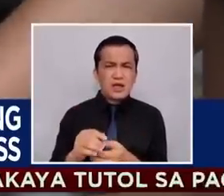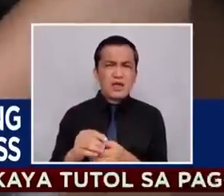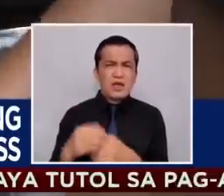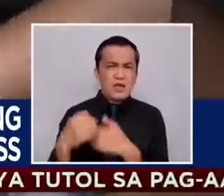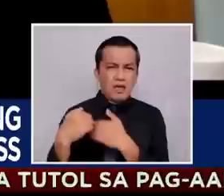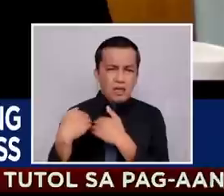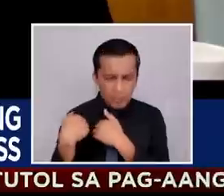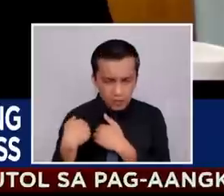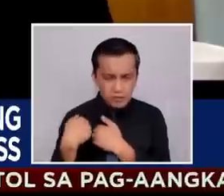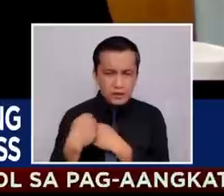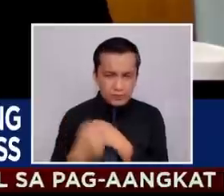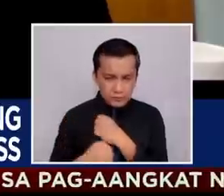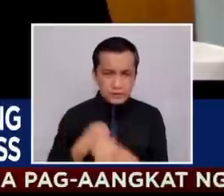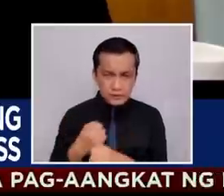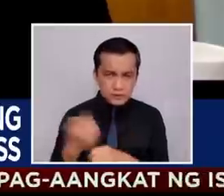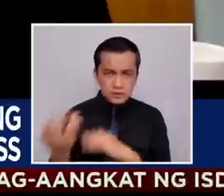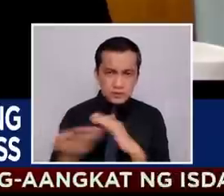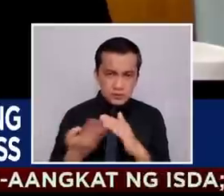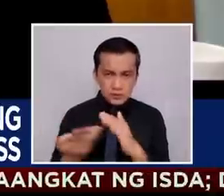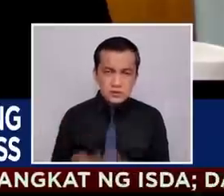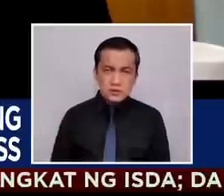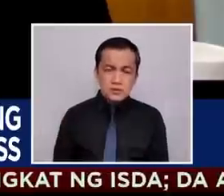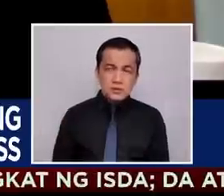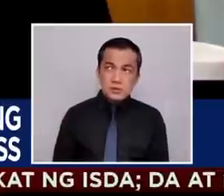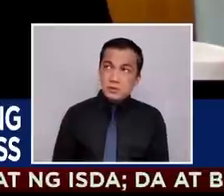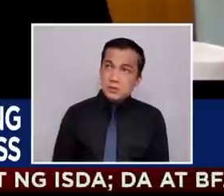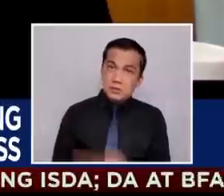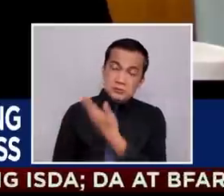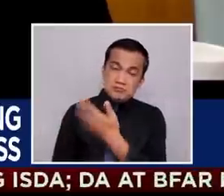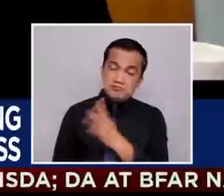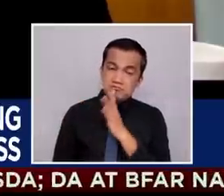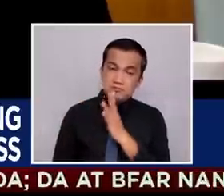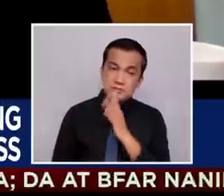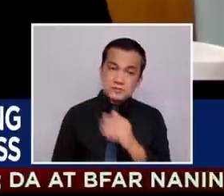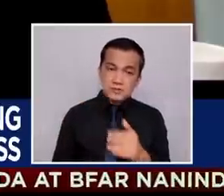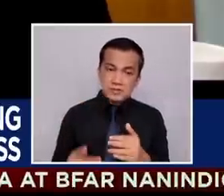consumers? Pushing it further back might be